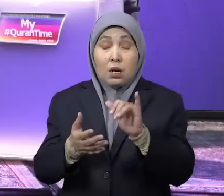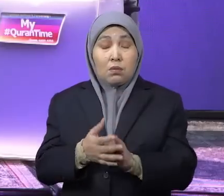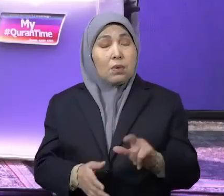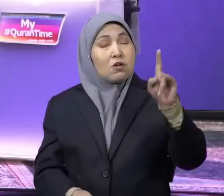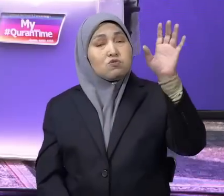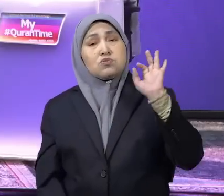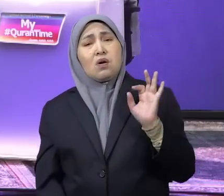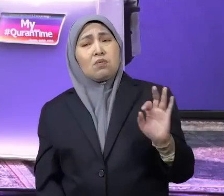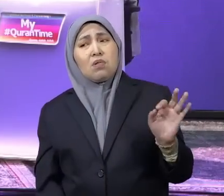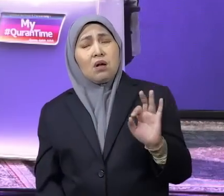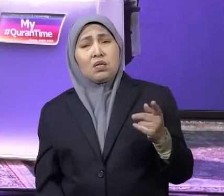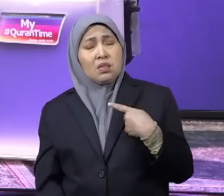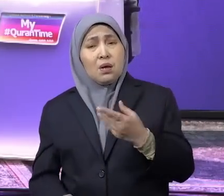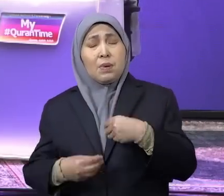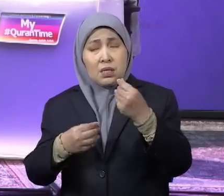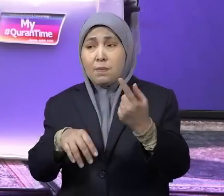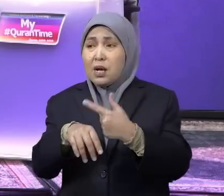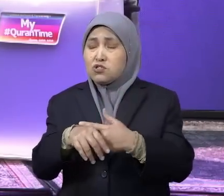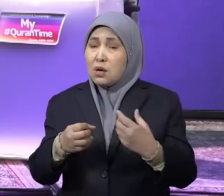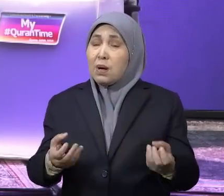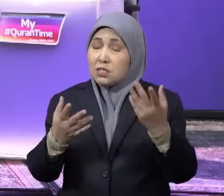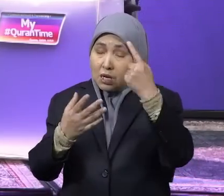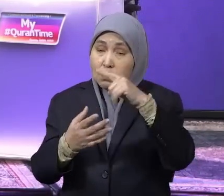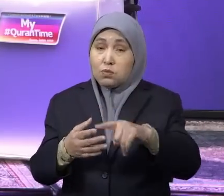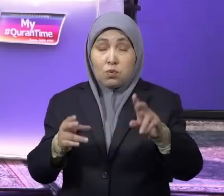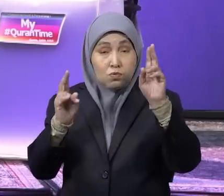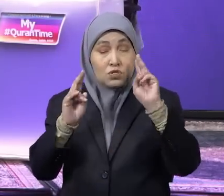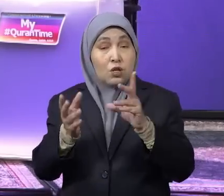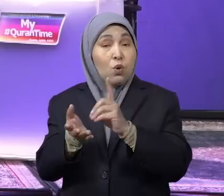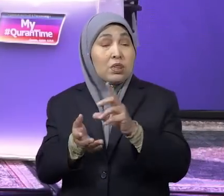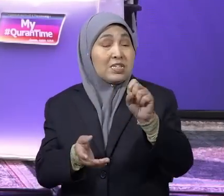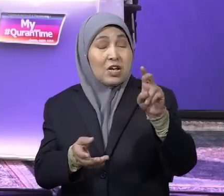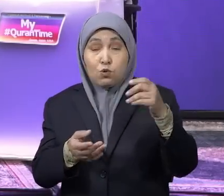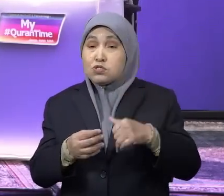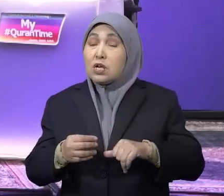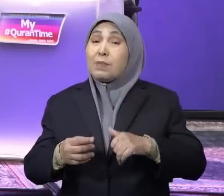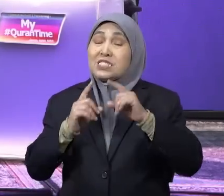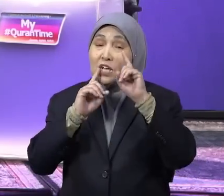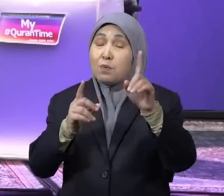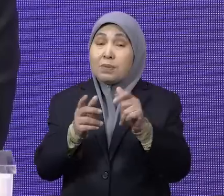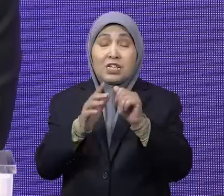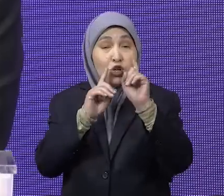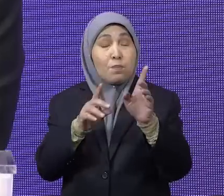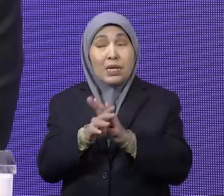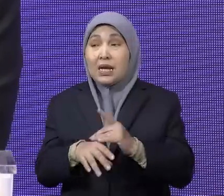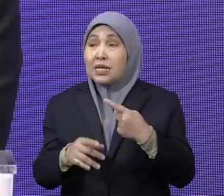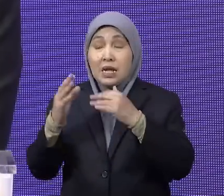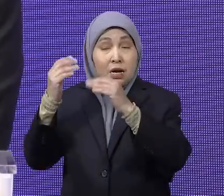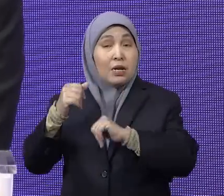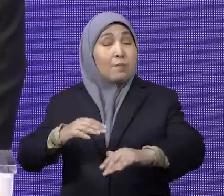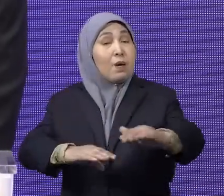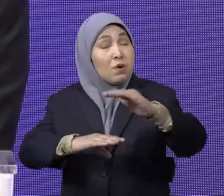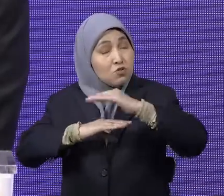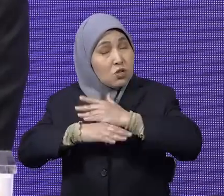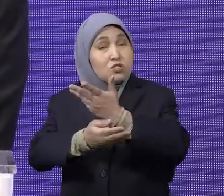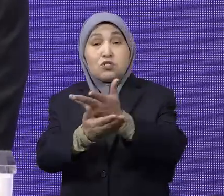Subhanallah. Itu kita berikan ruangan masa yang banyak untuk Ustaz ataupun Dr. Sanusi menjawab sebentar tadi dengan jawapan yang kita harap dapat memuaskan